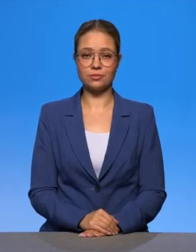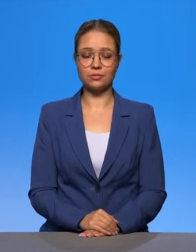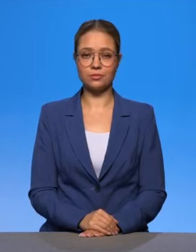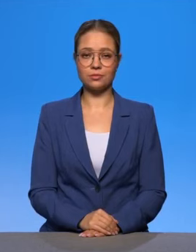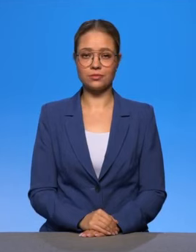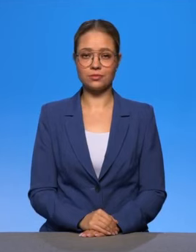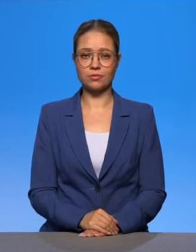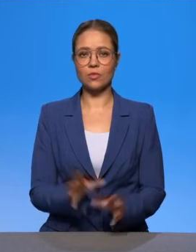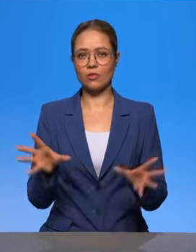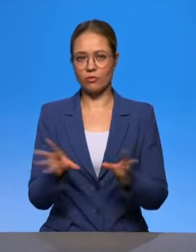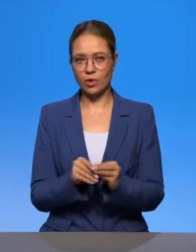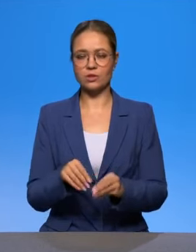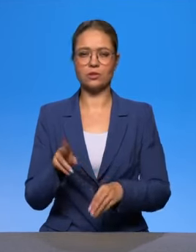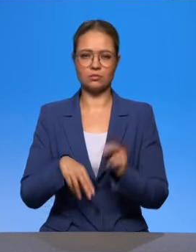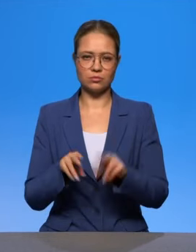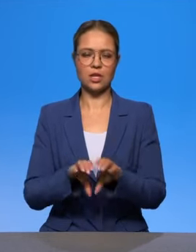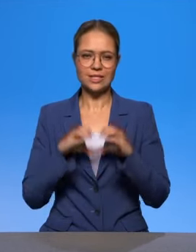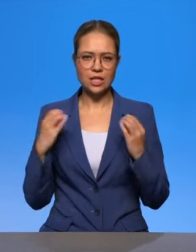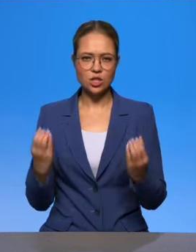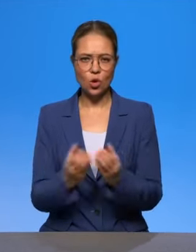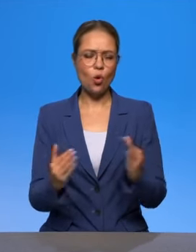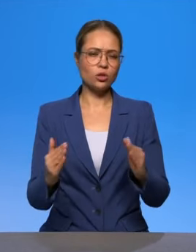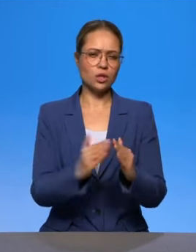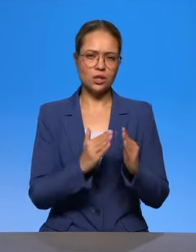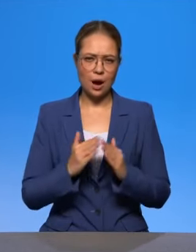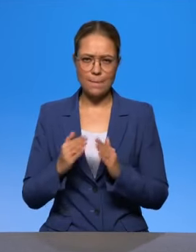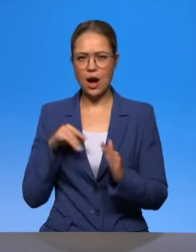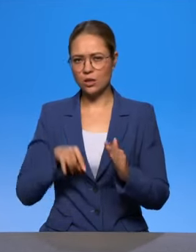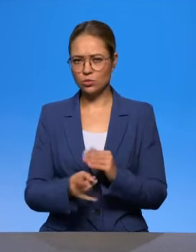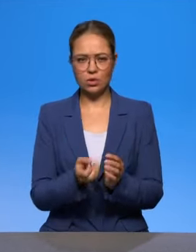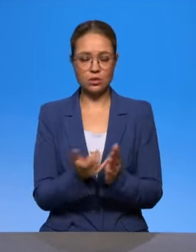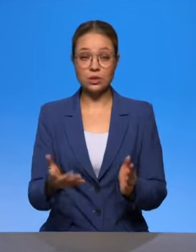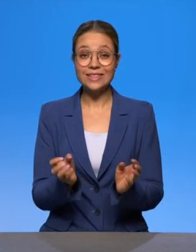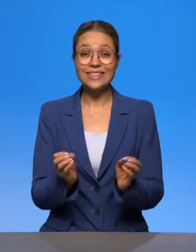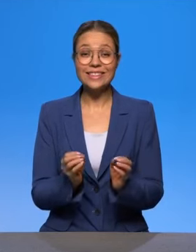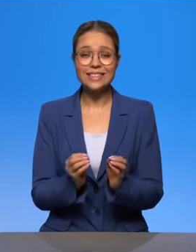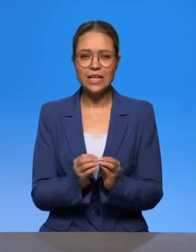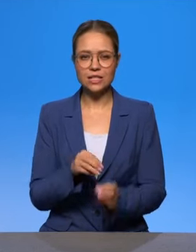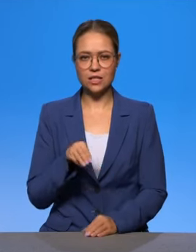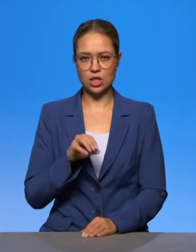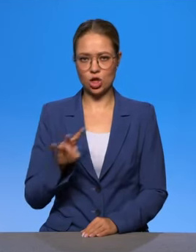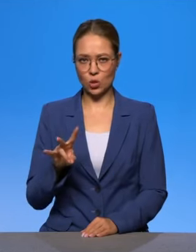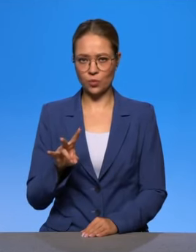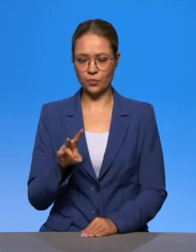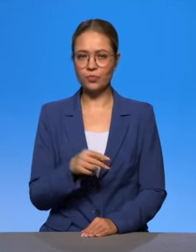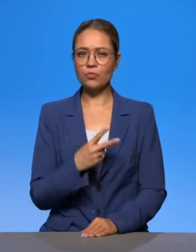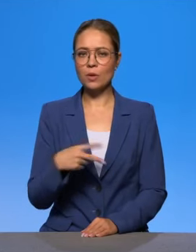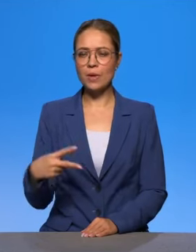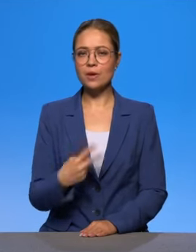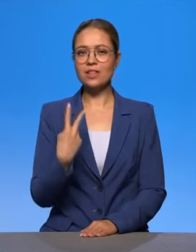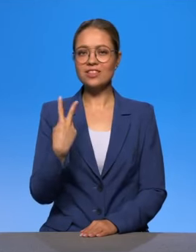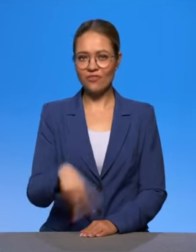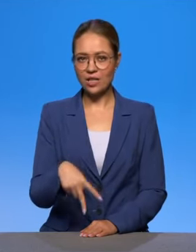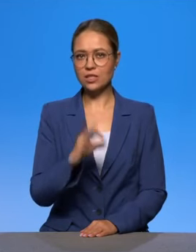со стадионами, с домами, с туннелями. То есть 10 триллионов. Примерно 20% у